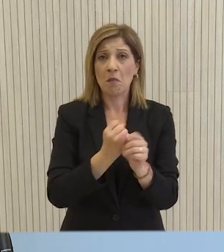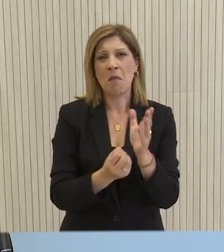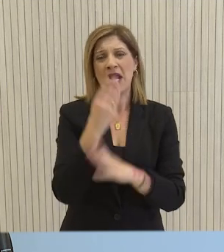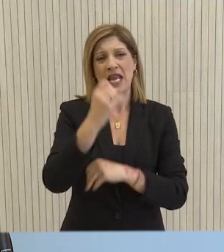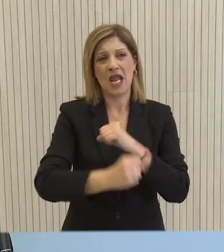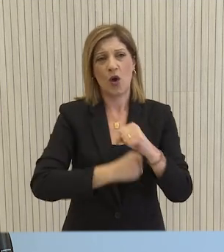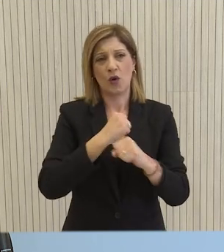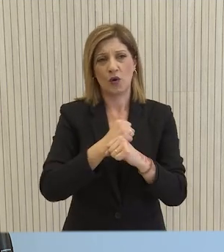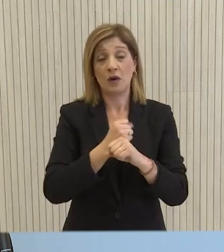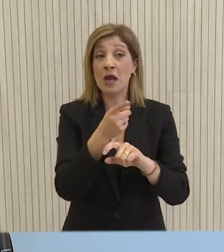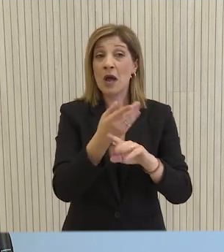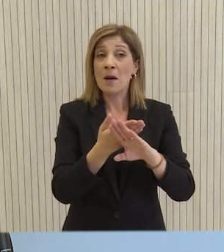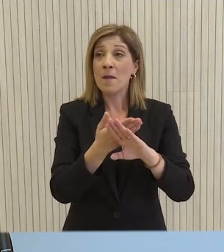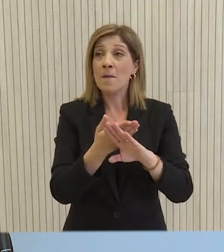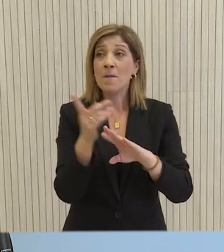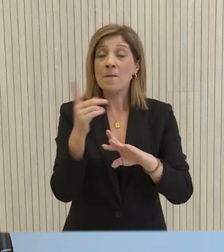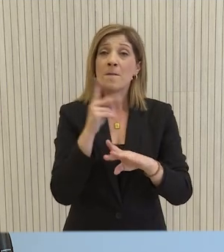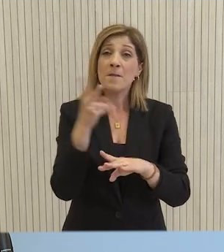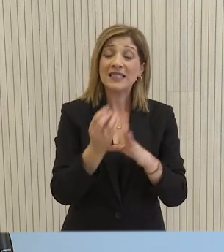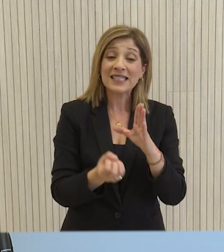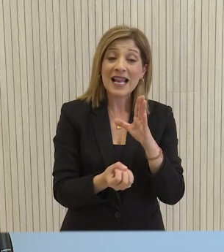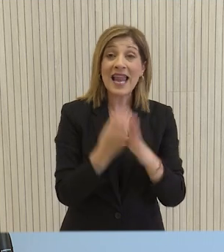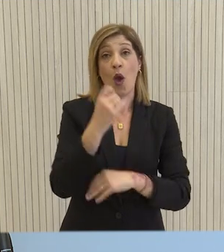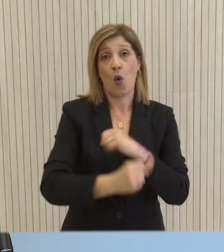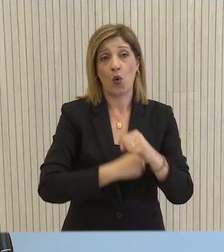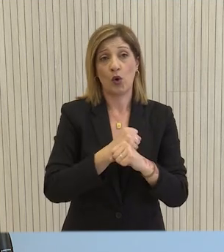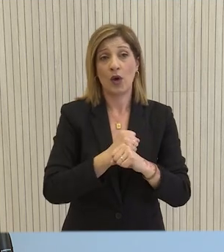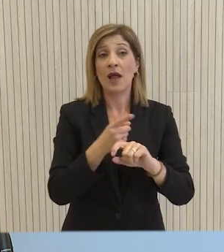χρόνου. Από τις αρχές του νέου χρόνου, τις επαφές της, λέω.